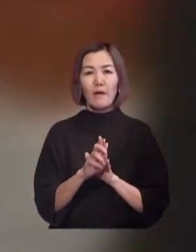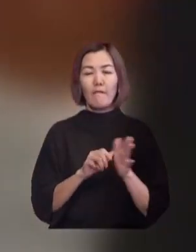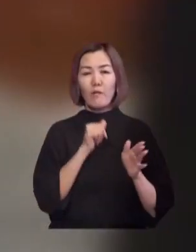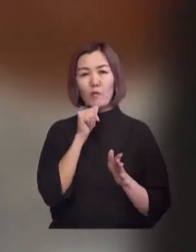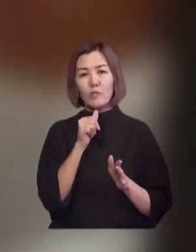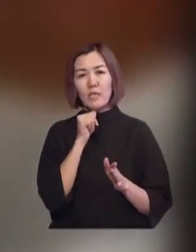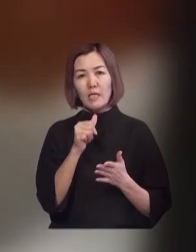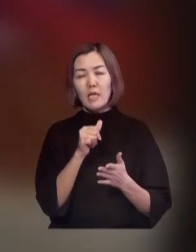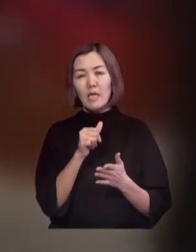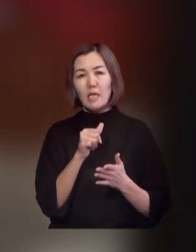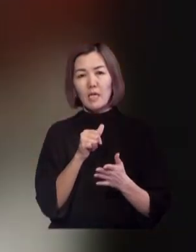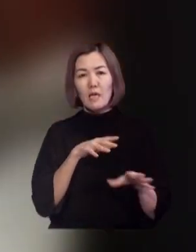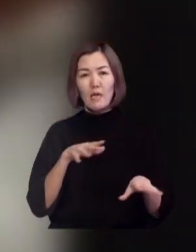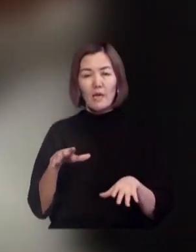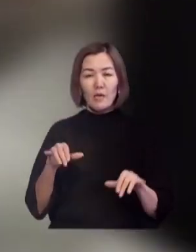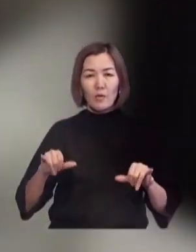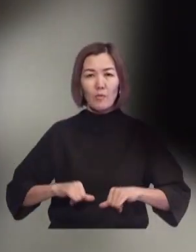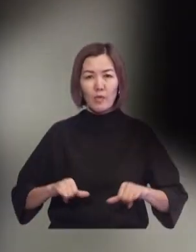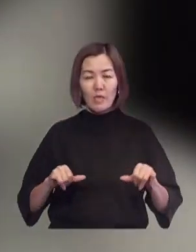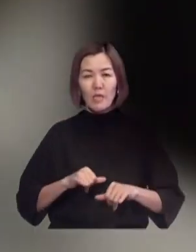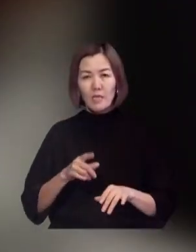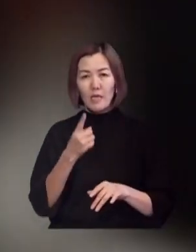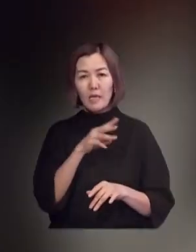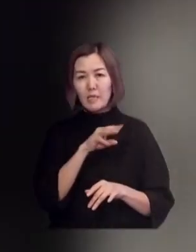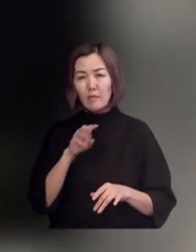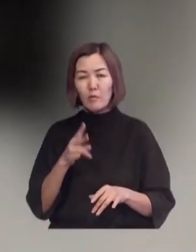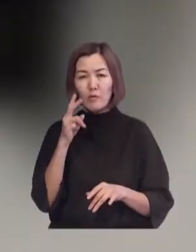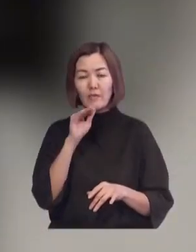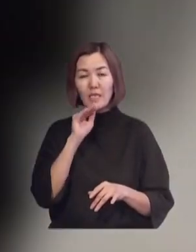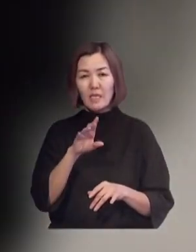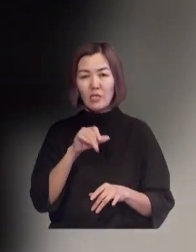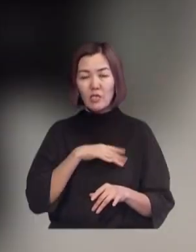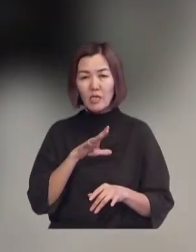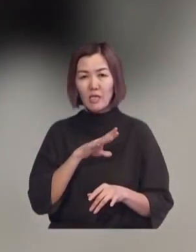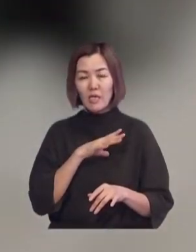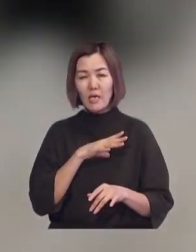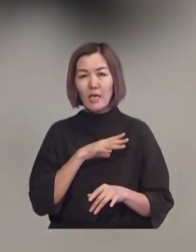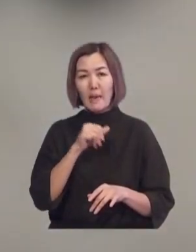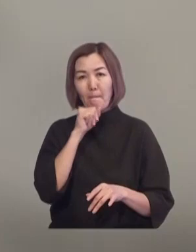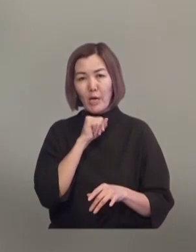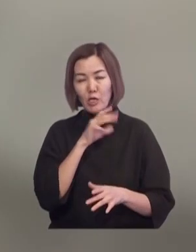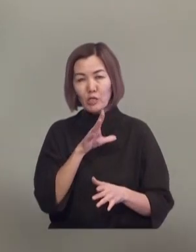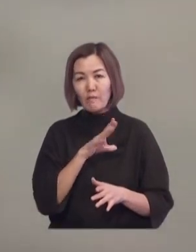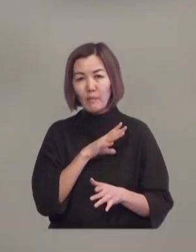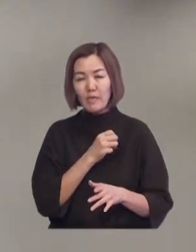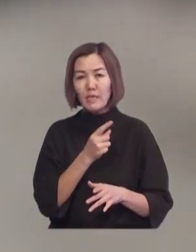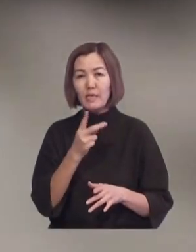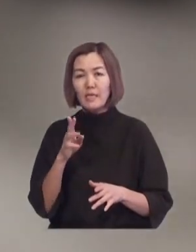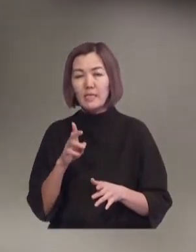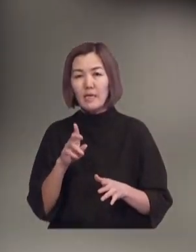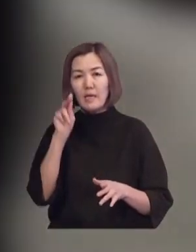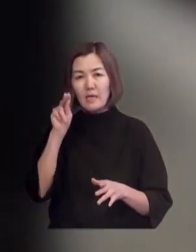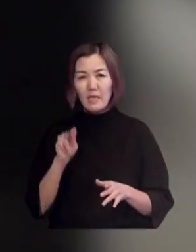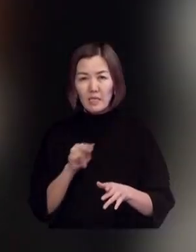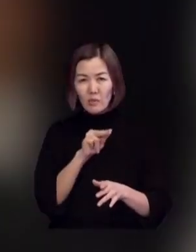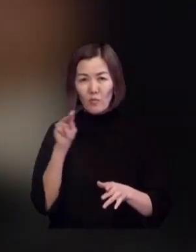Костанае злоумышленники вынесли церковную утварь на 1 200 000 тенге. Среди похищенного оказались несколько крестов, а